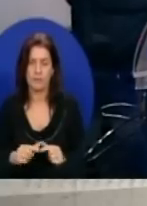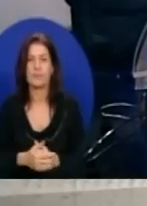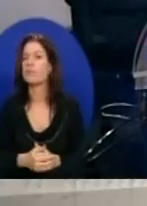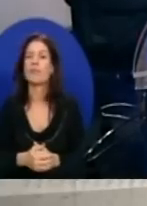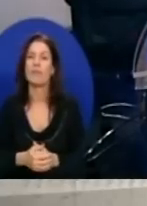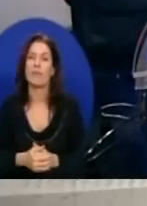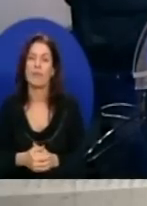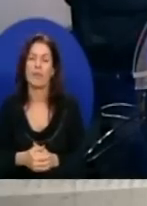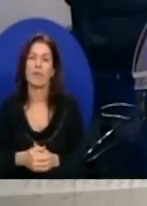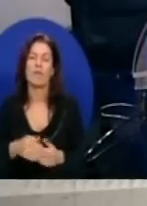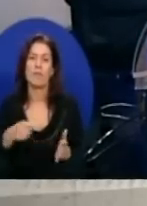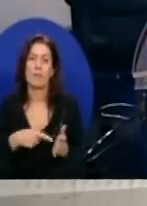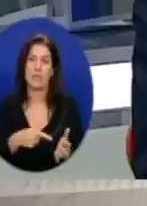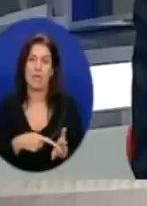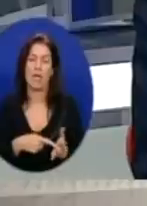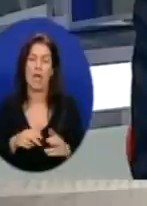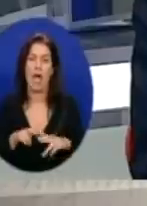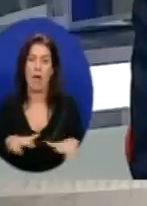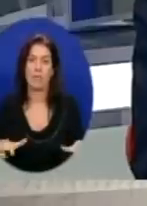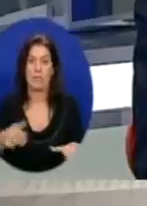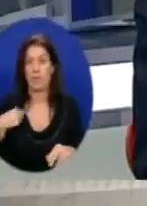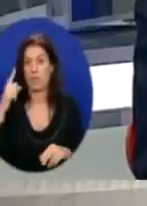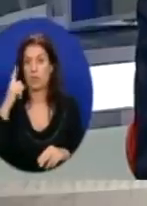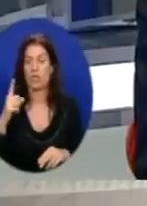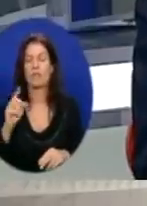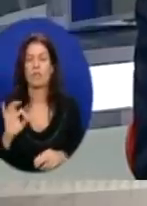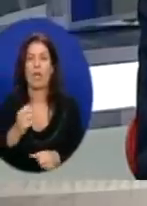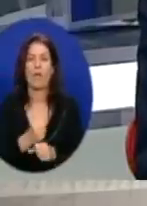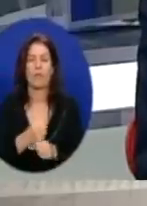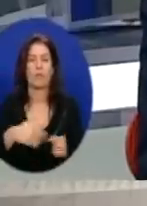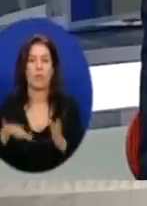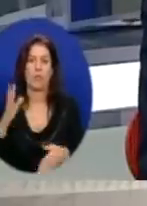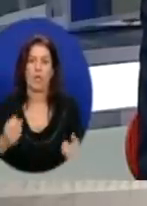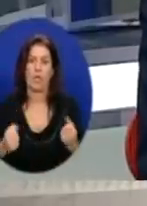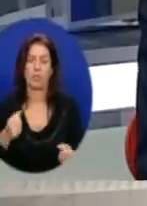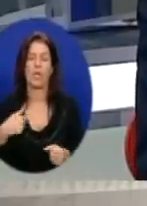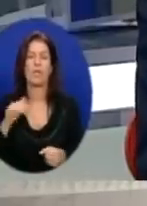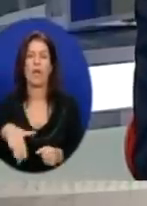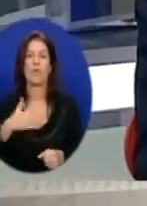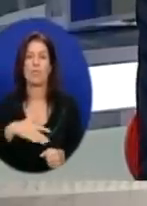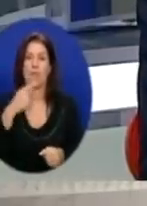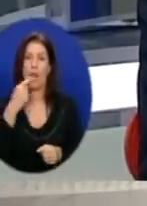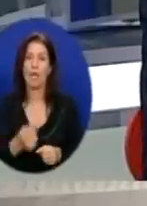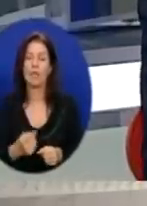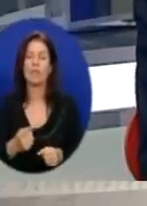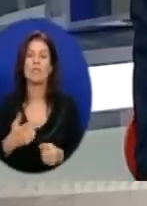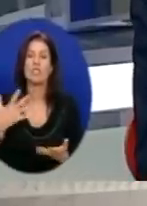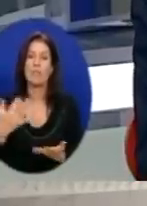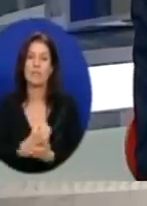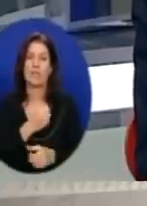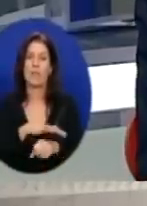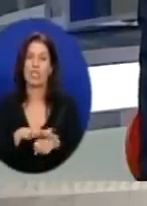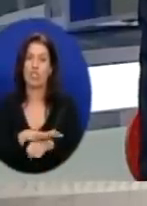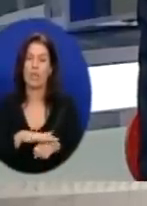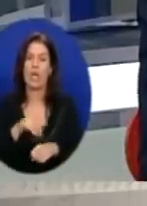נמוכות. ולכן המצב, אני חושבת שהעובדים יותר קשה. אני גם רוצה להגיד שאנחנו מצליחים לשכנע